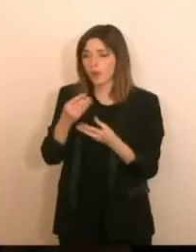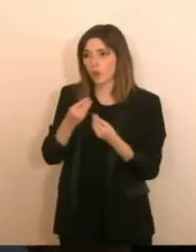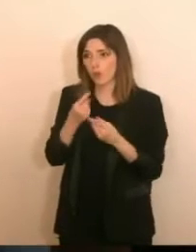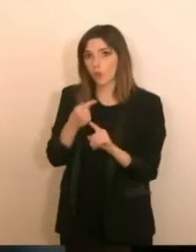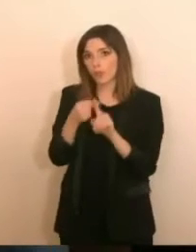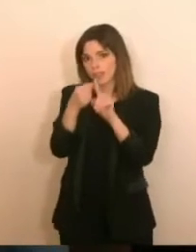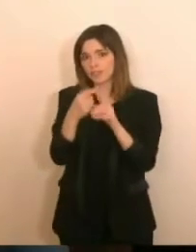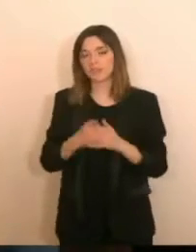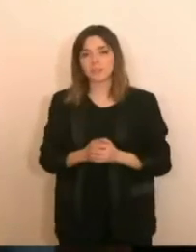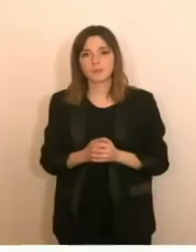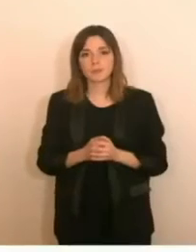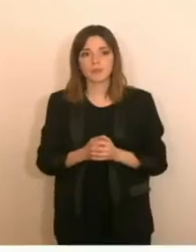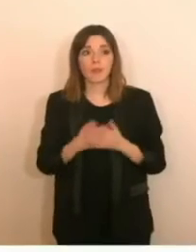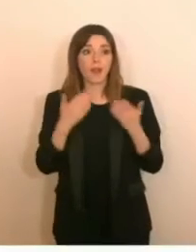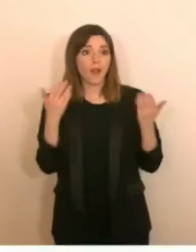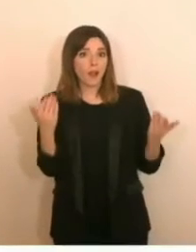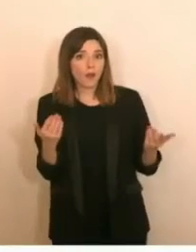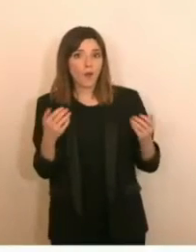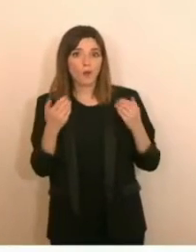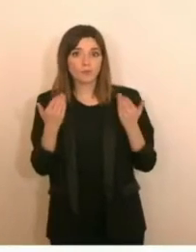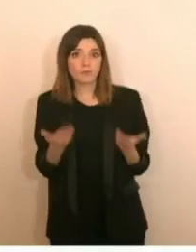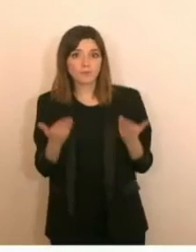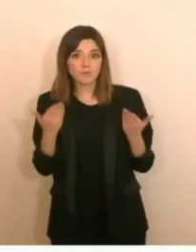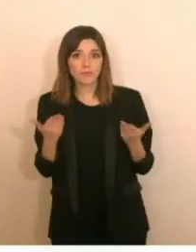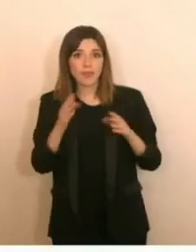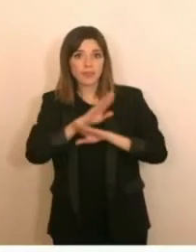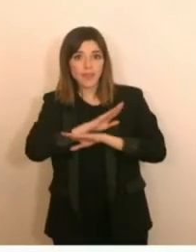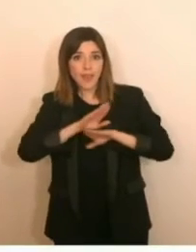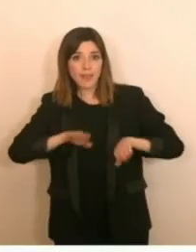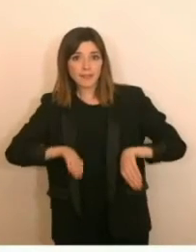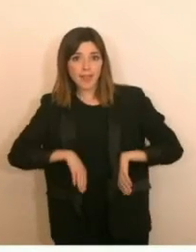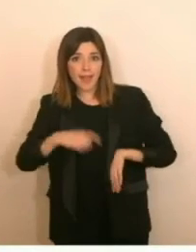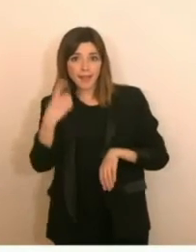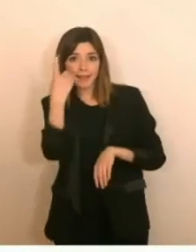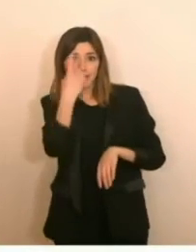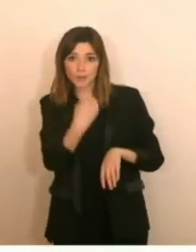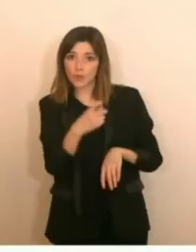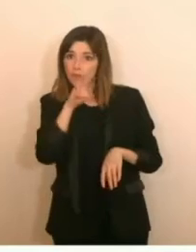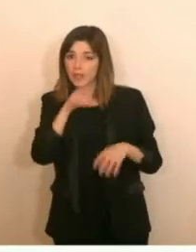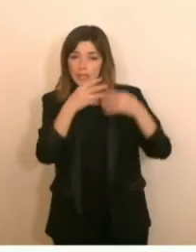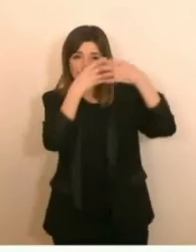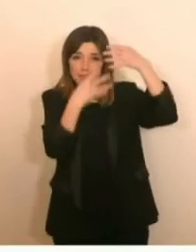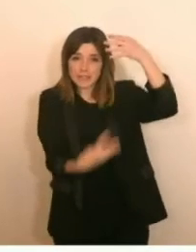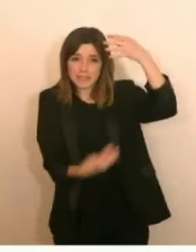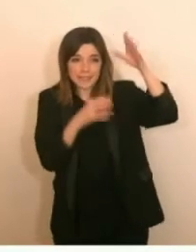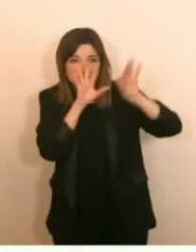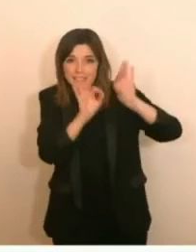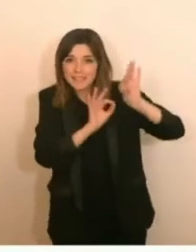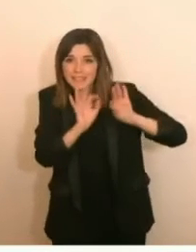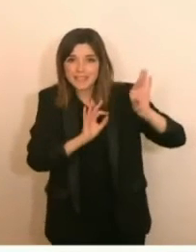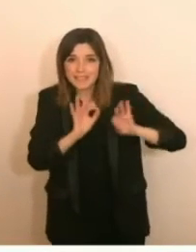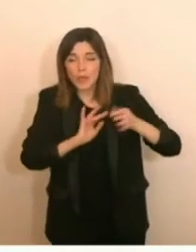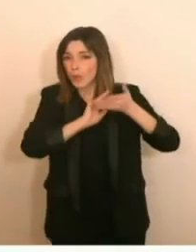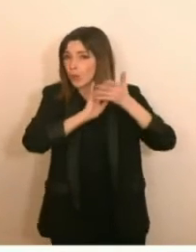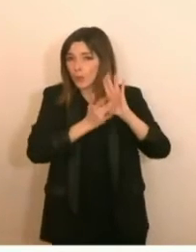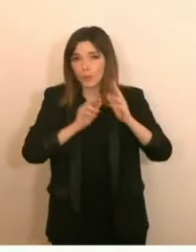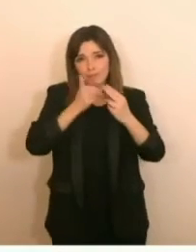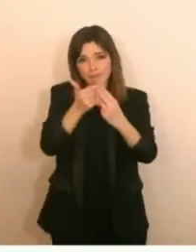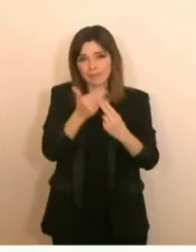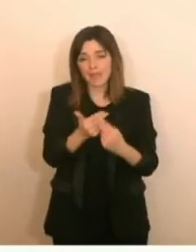alors on va prendre une dernière question il ya eu beaucoup de questions il a fallu faire des choix on n'a pas pu prendre toutes les questions